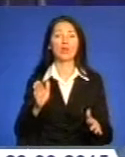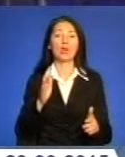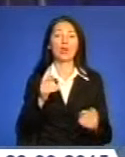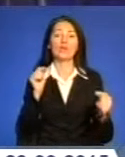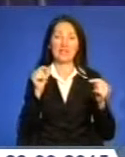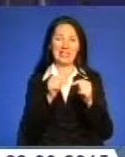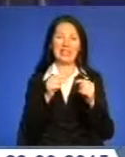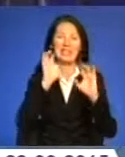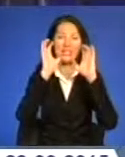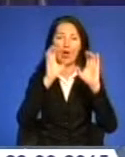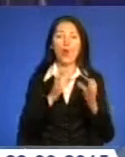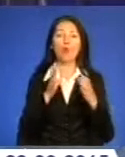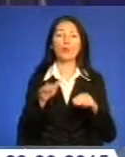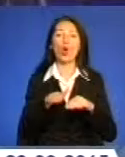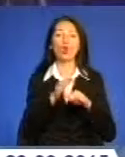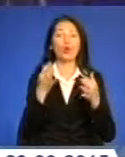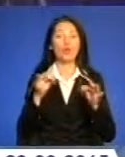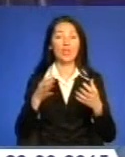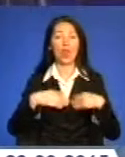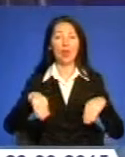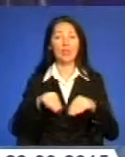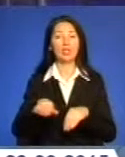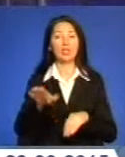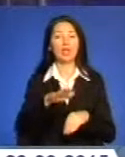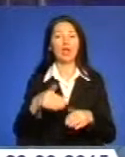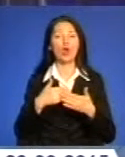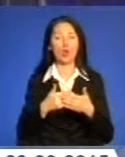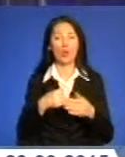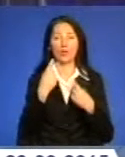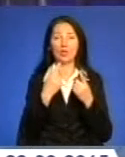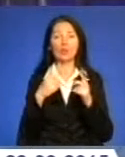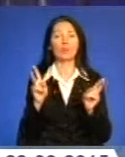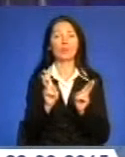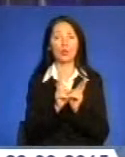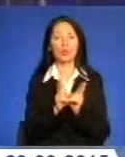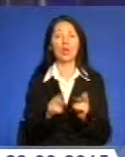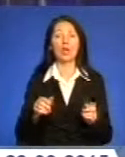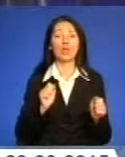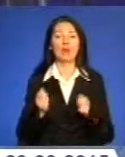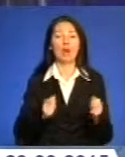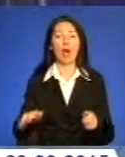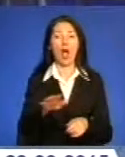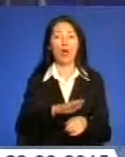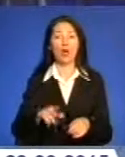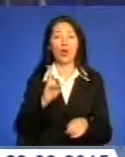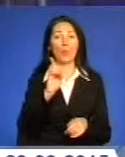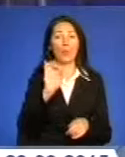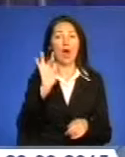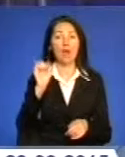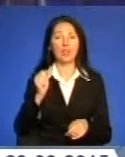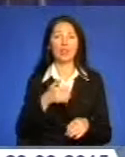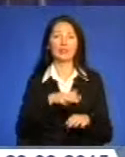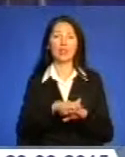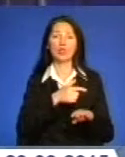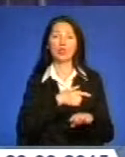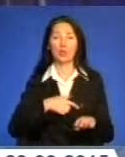добровільне об'єднання територіальних громад. Про це йшлося під час зустрічі керівника краю Степана Барни із народними депутатами України Сергієм Власенком і